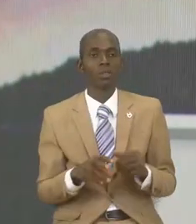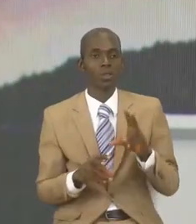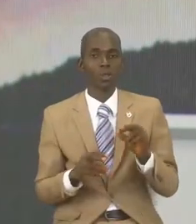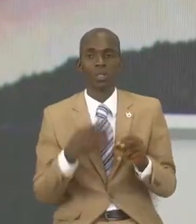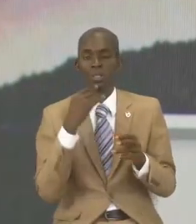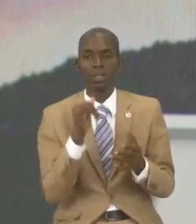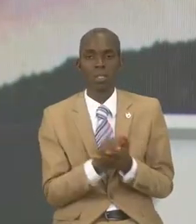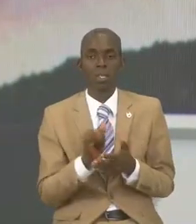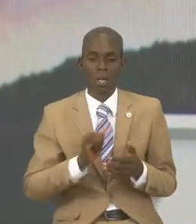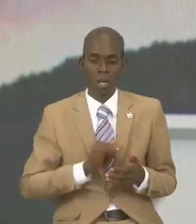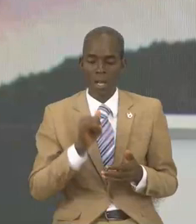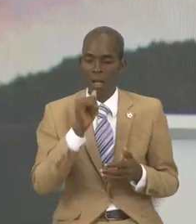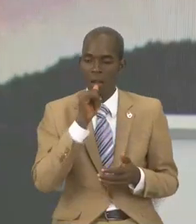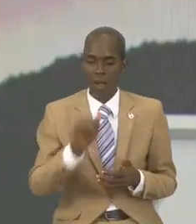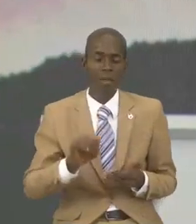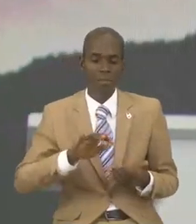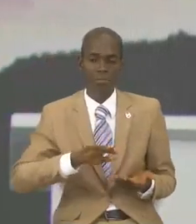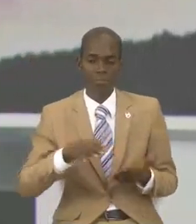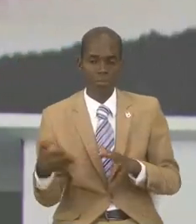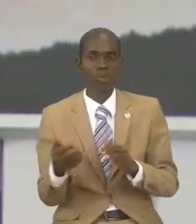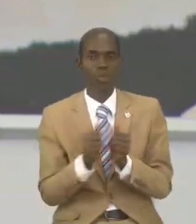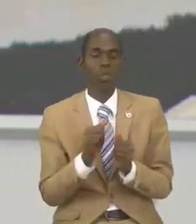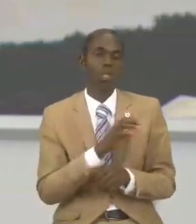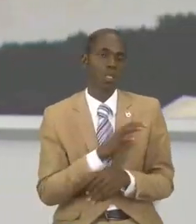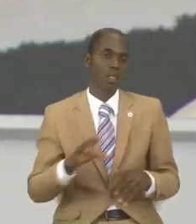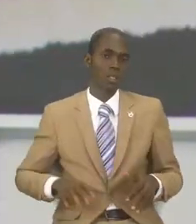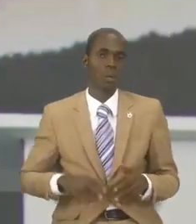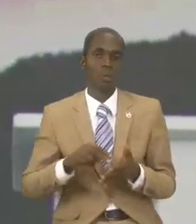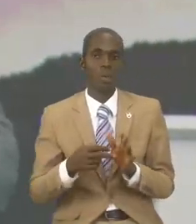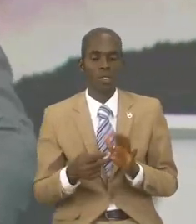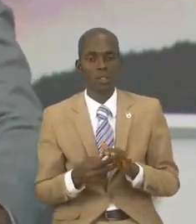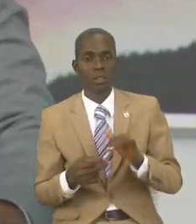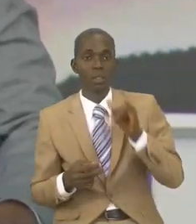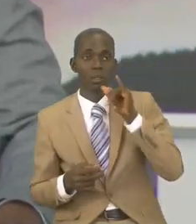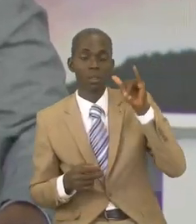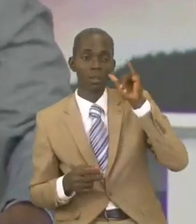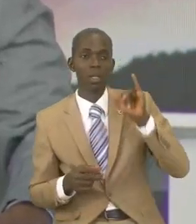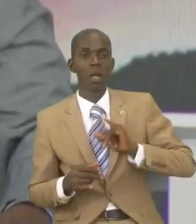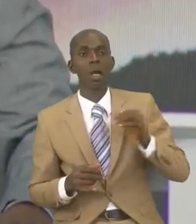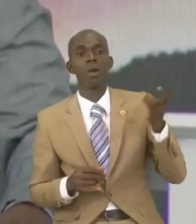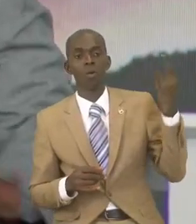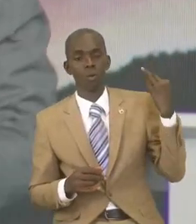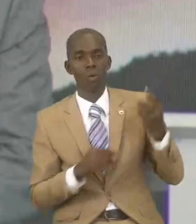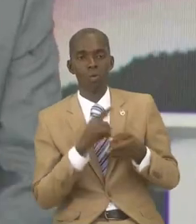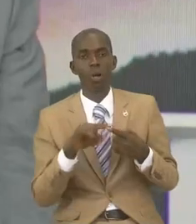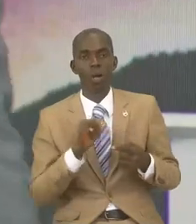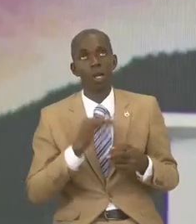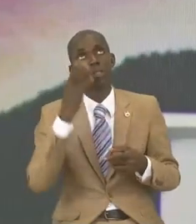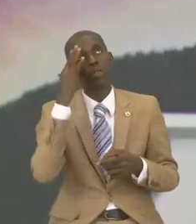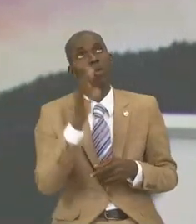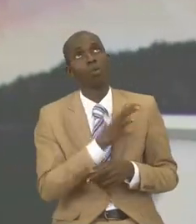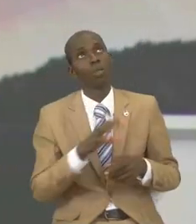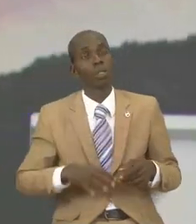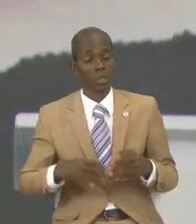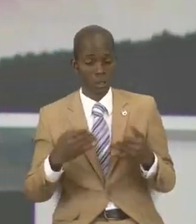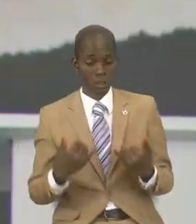là. J'ai pu m'en débarrasser, je ne suis plus crucifié. Mais il a dit, oui, j'étais, quand j'ai connu Christ,